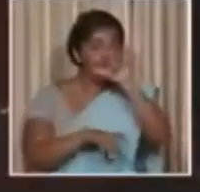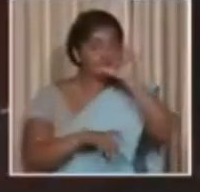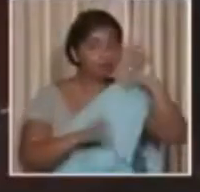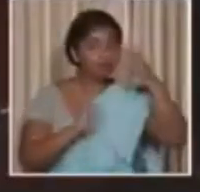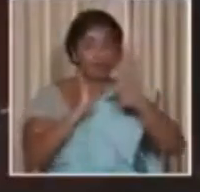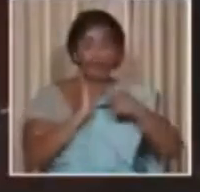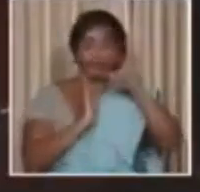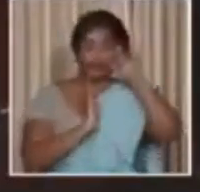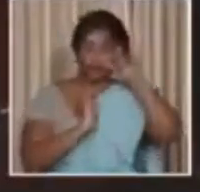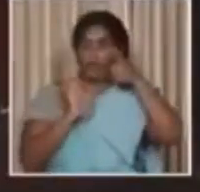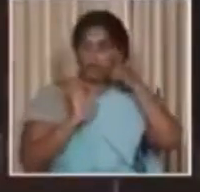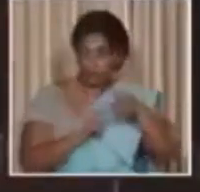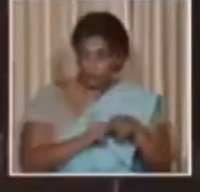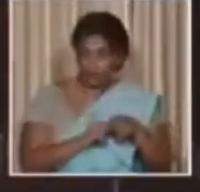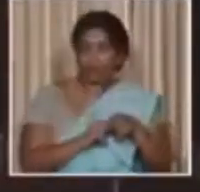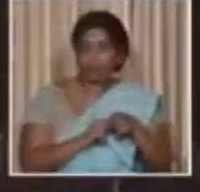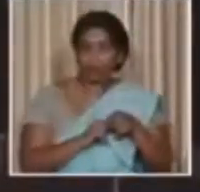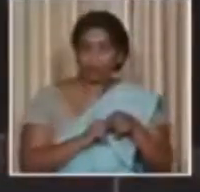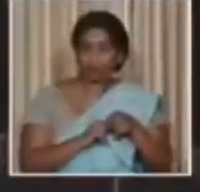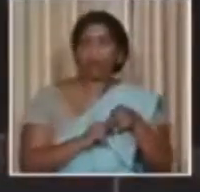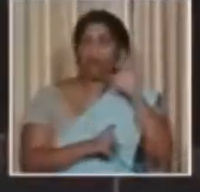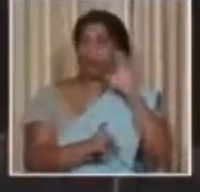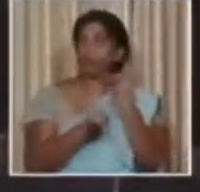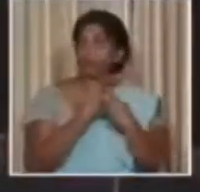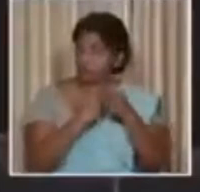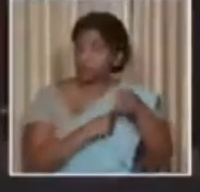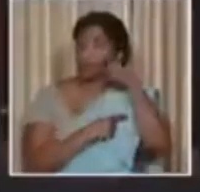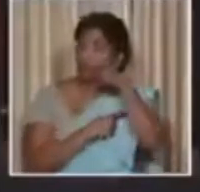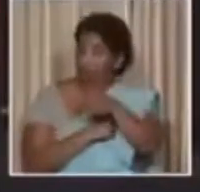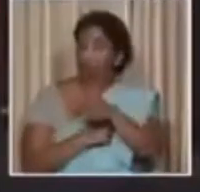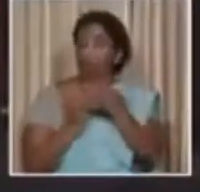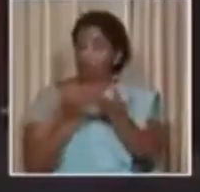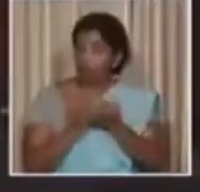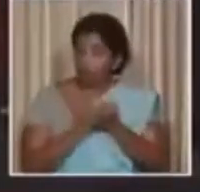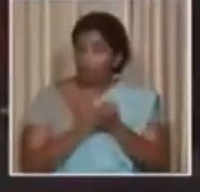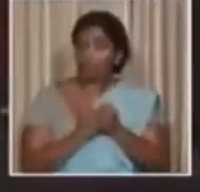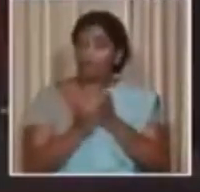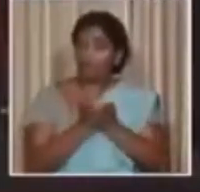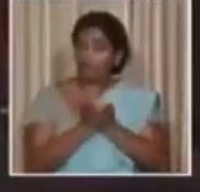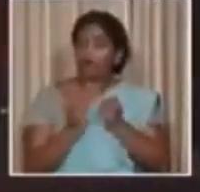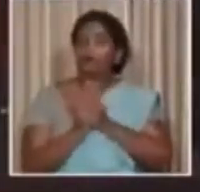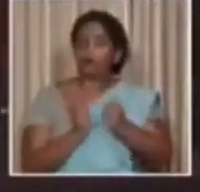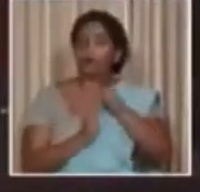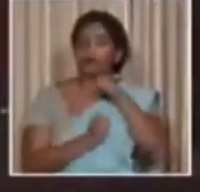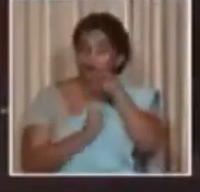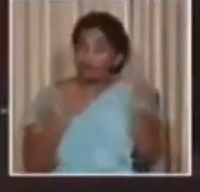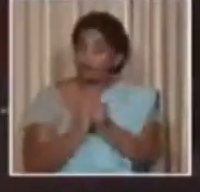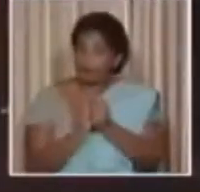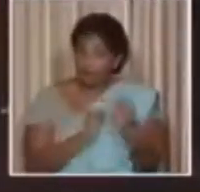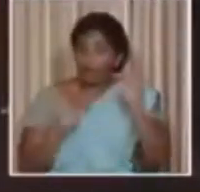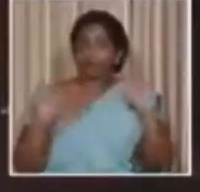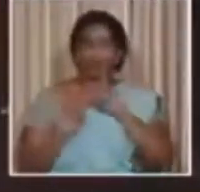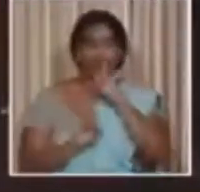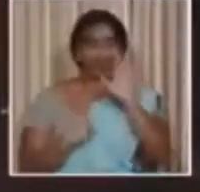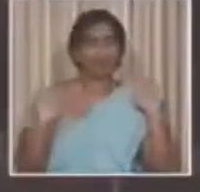CCTV කැමරා දර්ශන තියෙනවා. ඒකට ඉඩ දෙන්නකෝ. ඒවා පරීක්ෂණ කරලා ඒ අයට අවශ්‍ය විනය ක්‍රියාමාර්ග ගන්න ඔබතුමා කටයුතු කරනවද